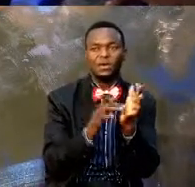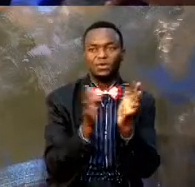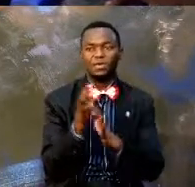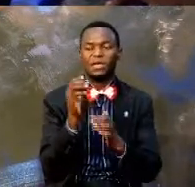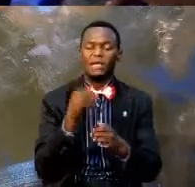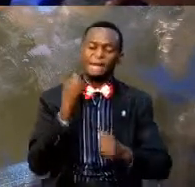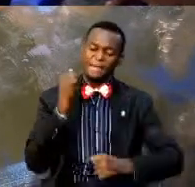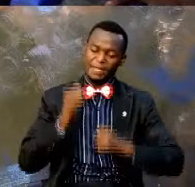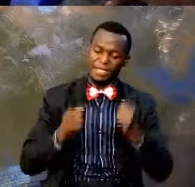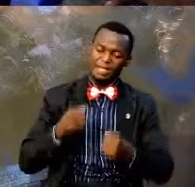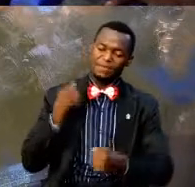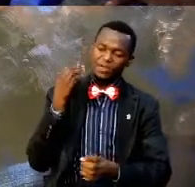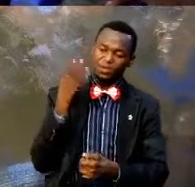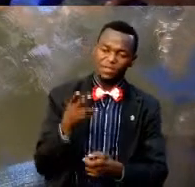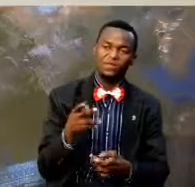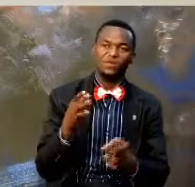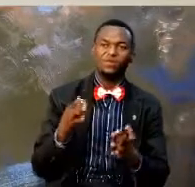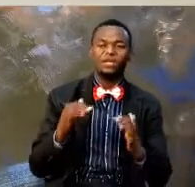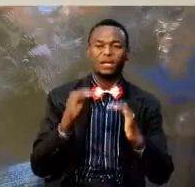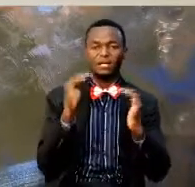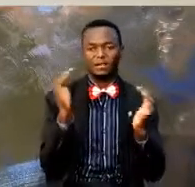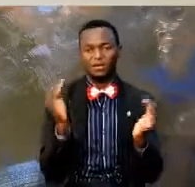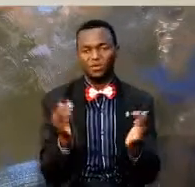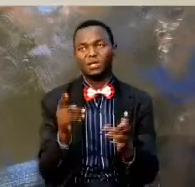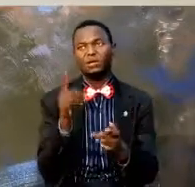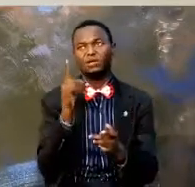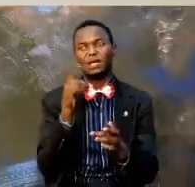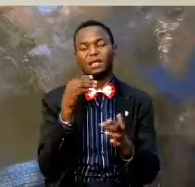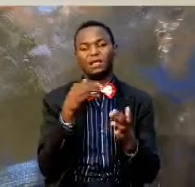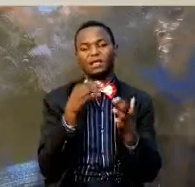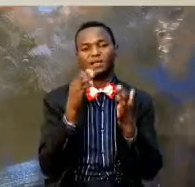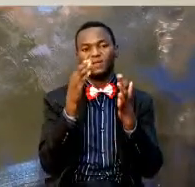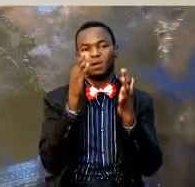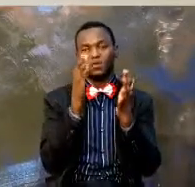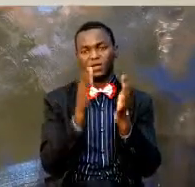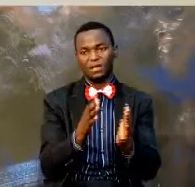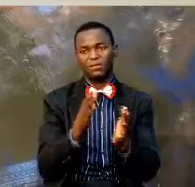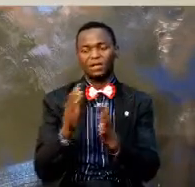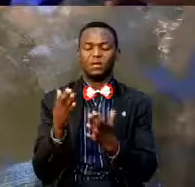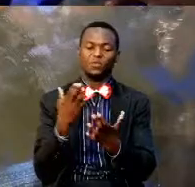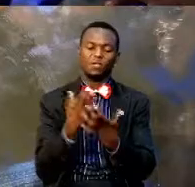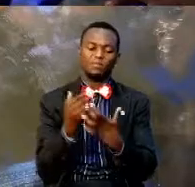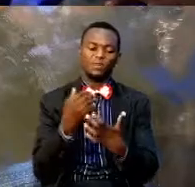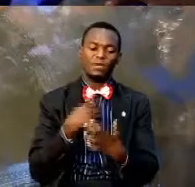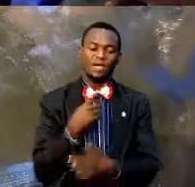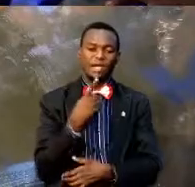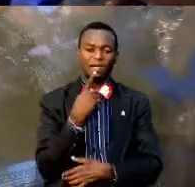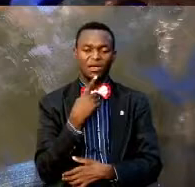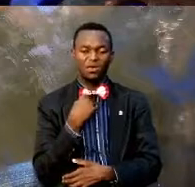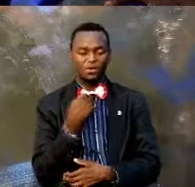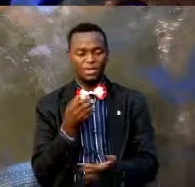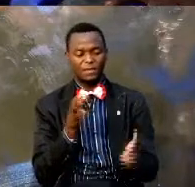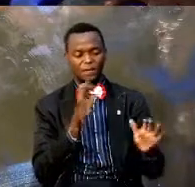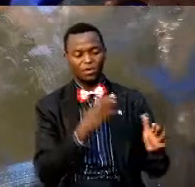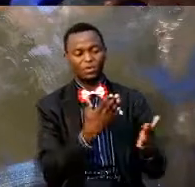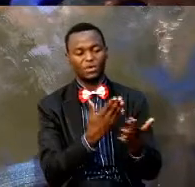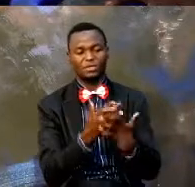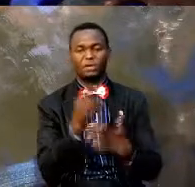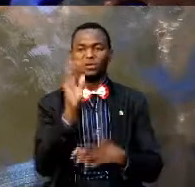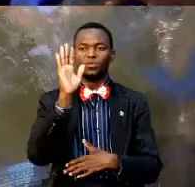mbio namna hiyo, tunaenda kukutana na aliyevaa ubinadamu kwa ajili yetu, aliyeonja mauti kwa ajili